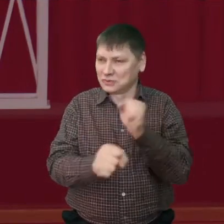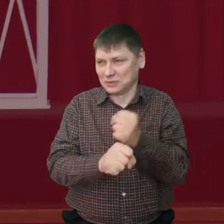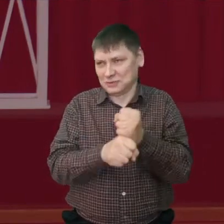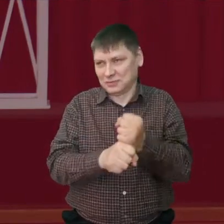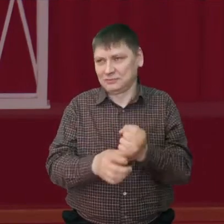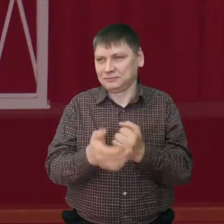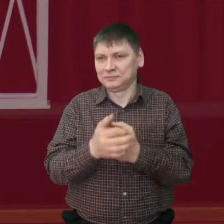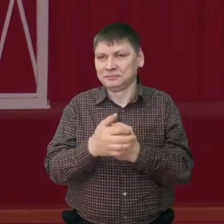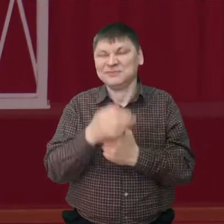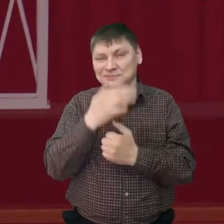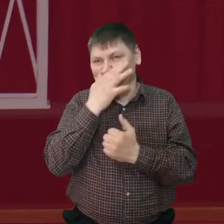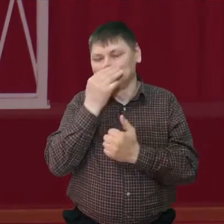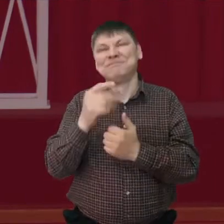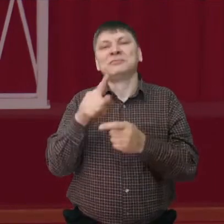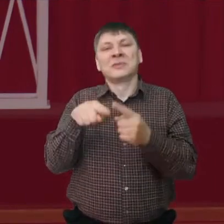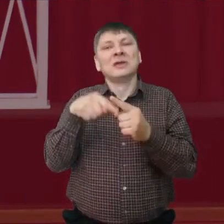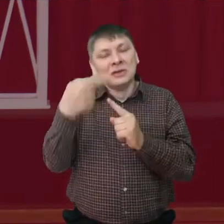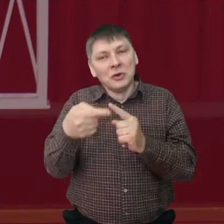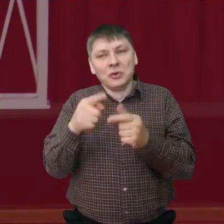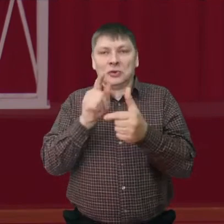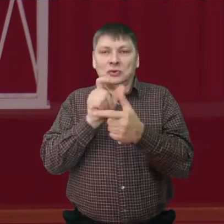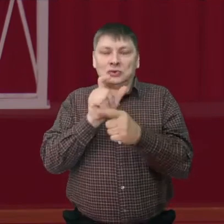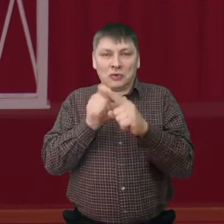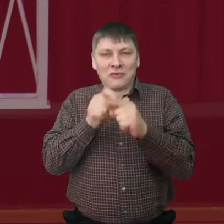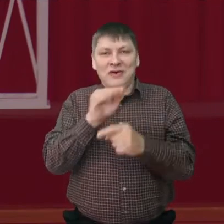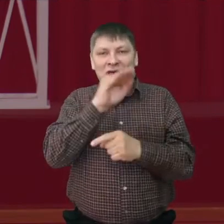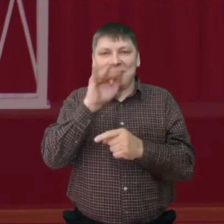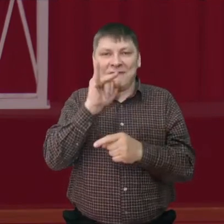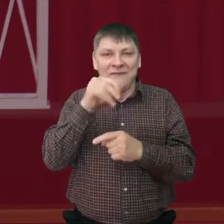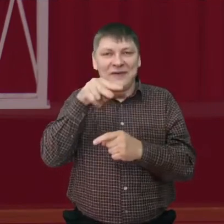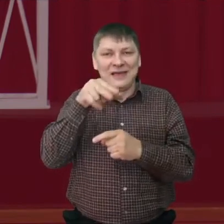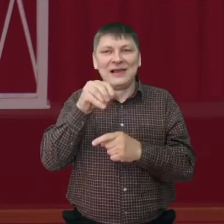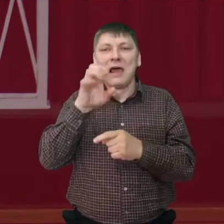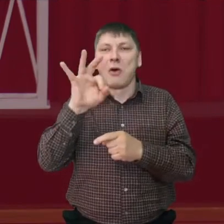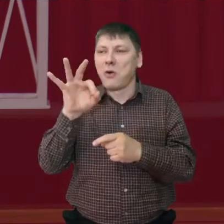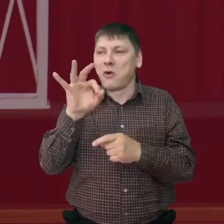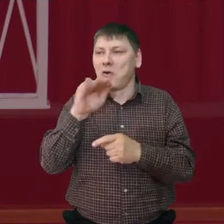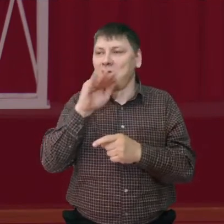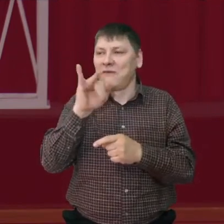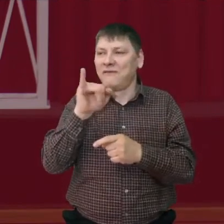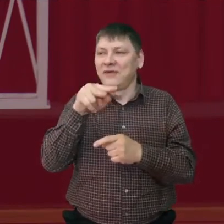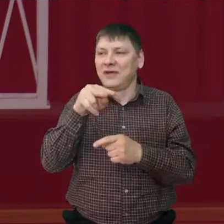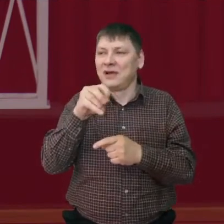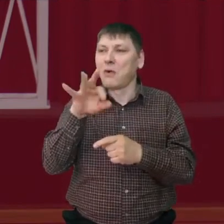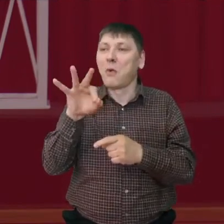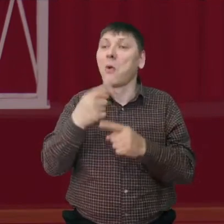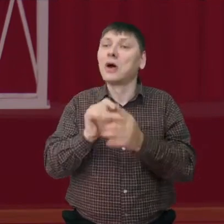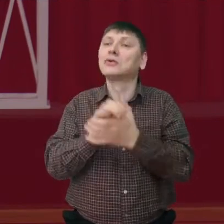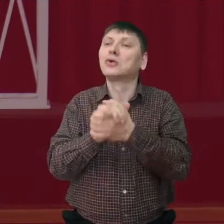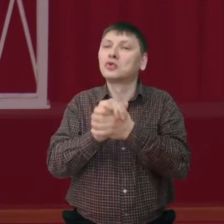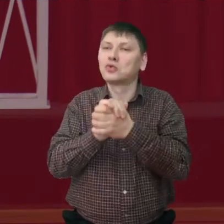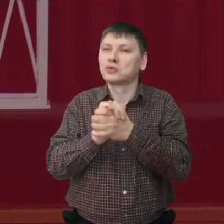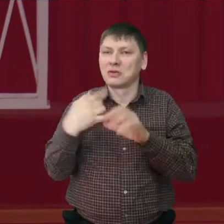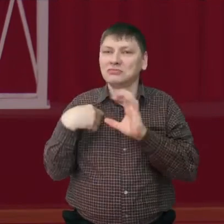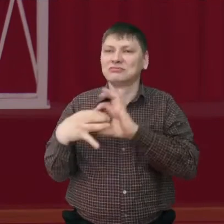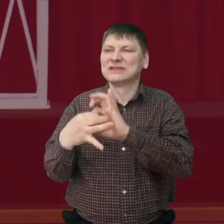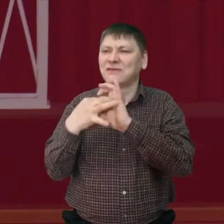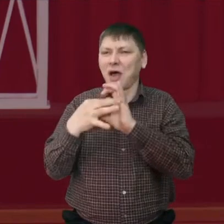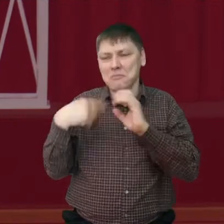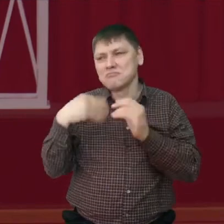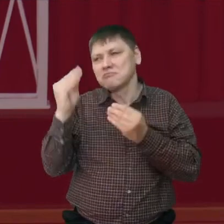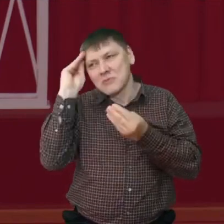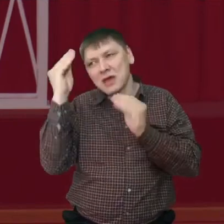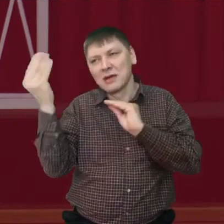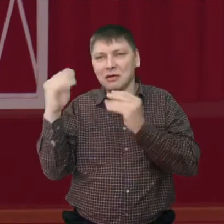чаще. Это слово «филио», которое означает дружбу, привязанность. Оно говорит о единстве взглядов,